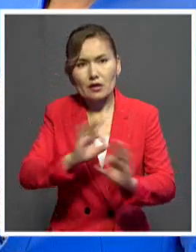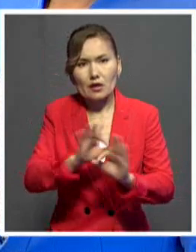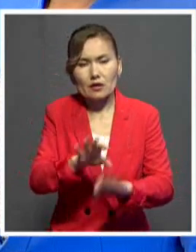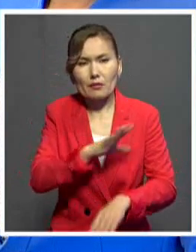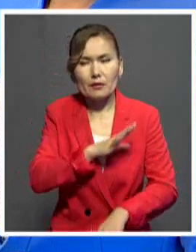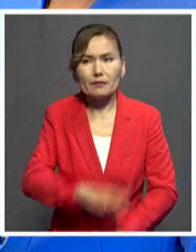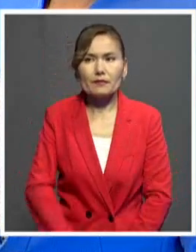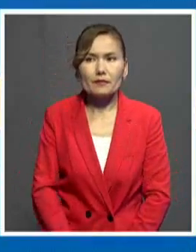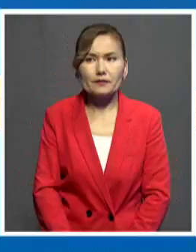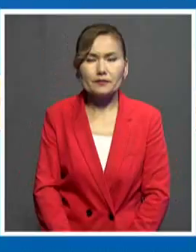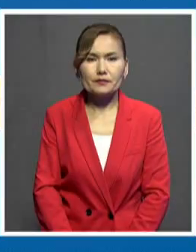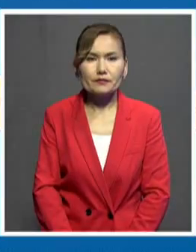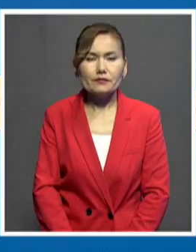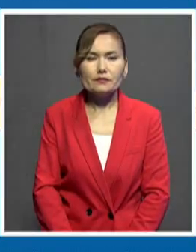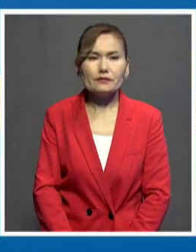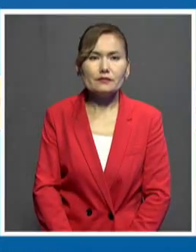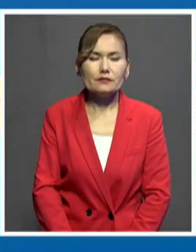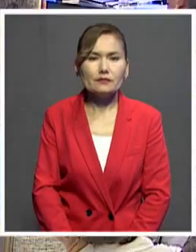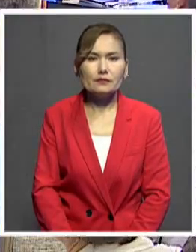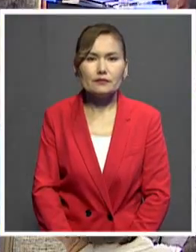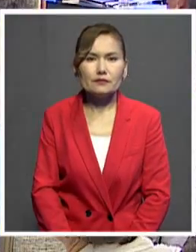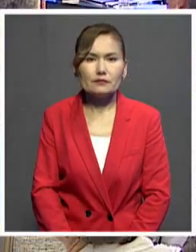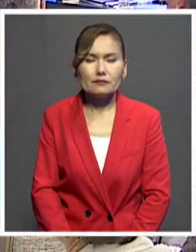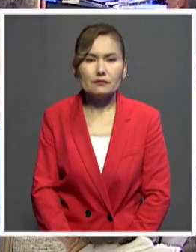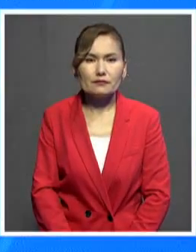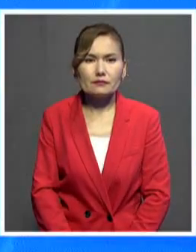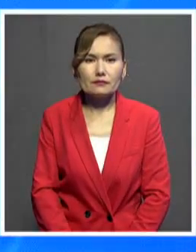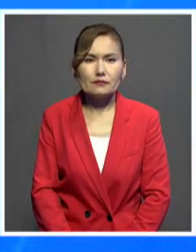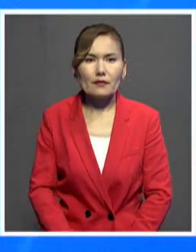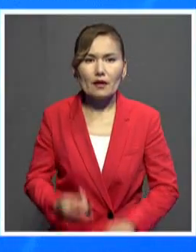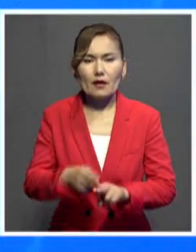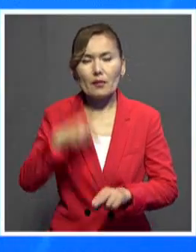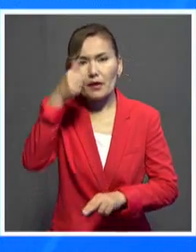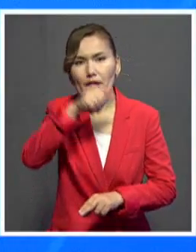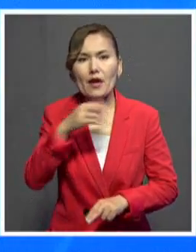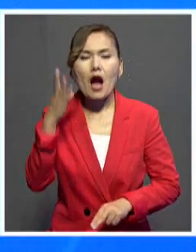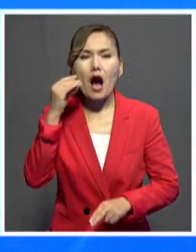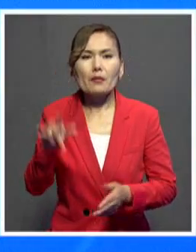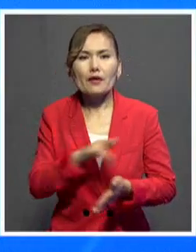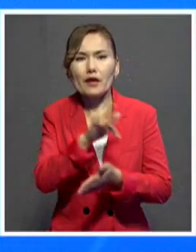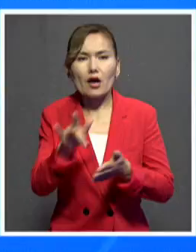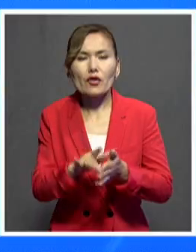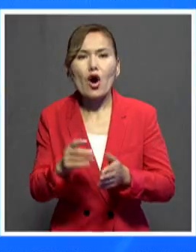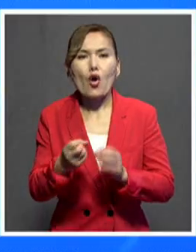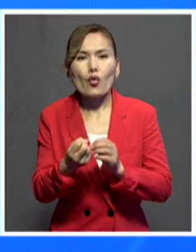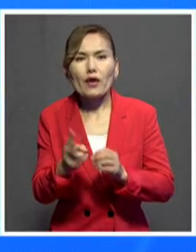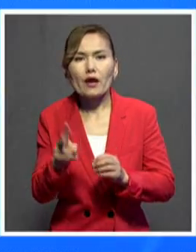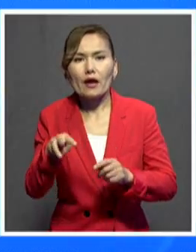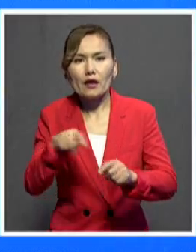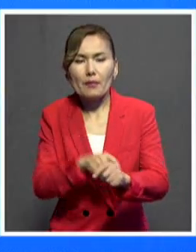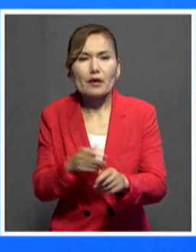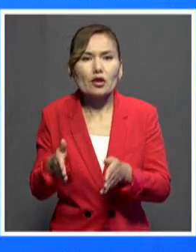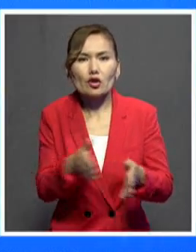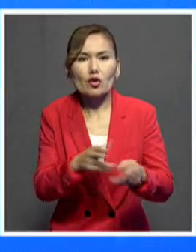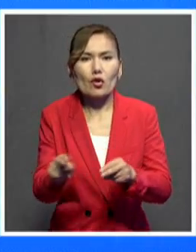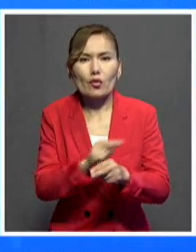Фариза Мұсақызы, Замир Убайдаев, Асылбек Құспанов, ұлттық арна. Биыл Алматыда 12 шақырымнан астам жылу желісі жөнделе,